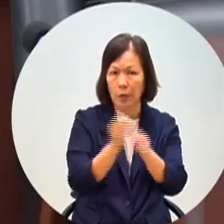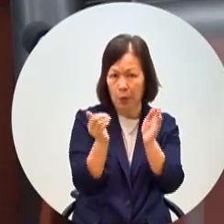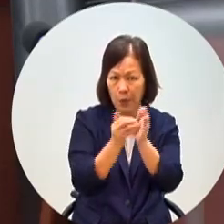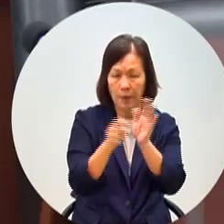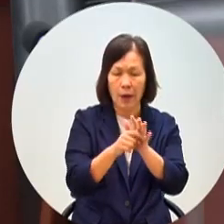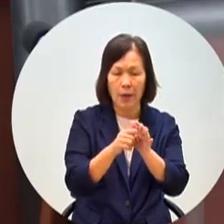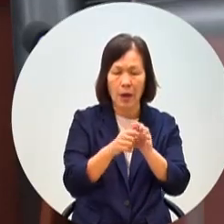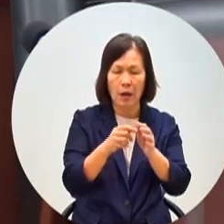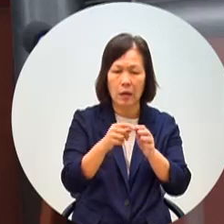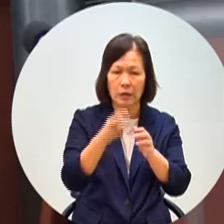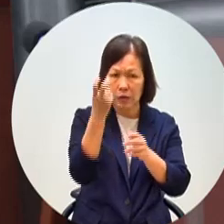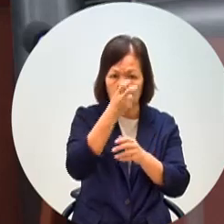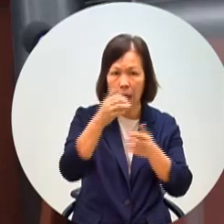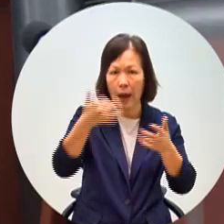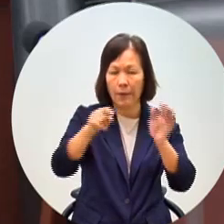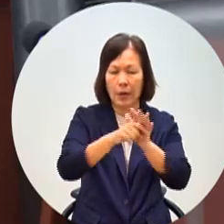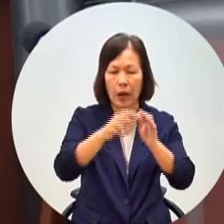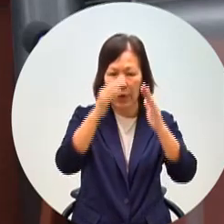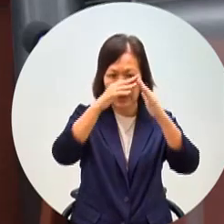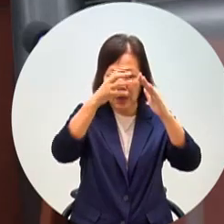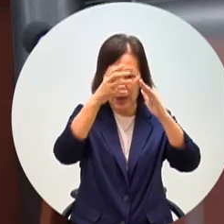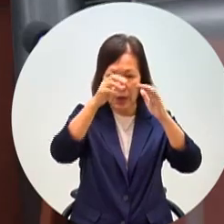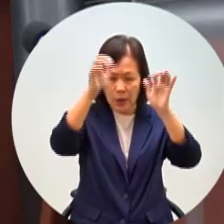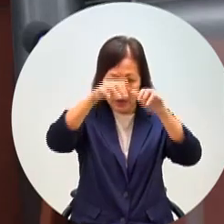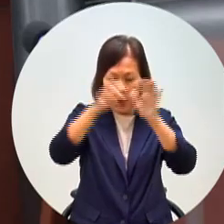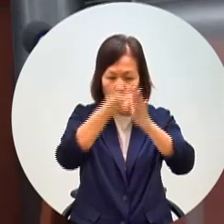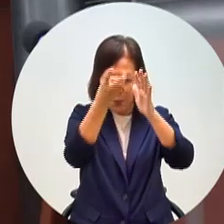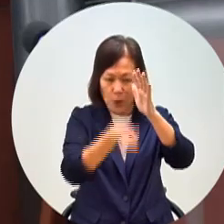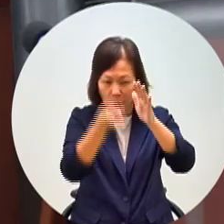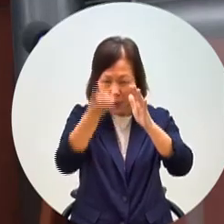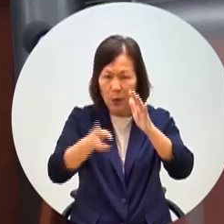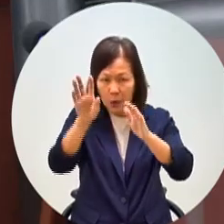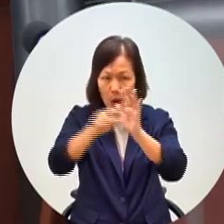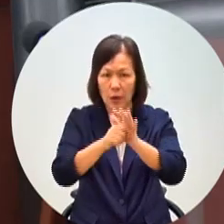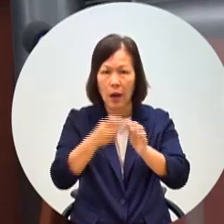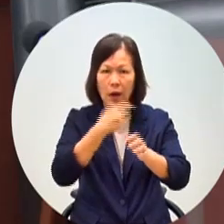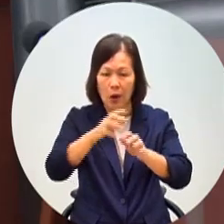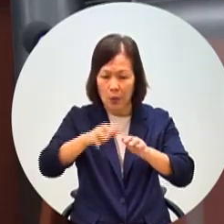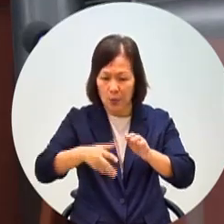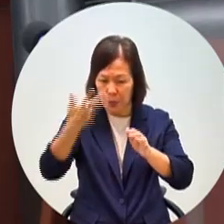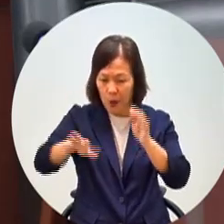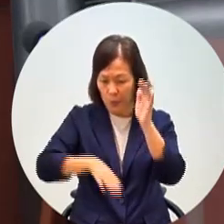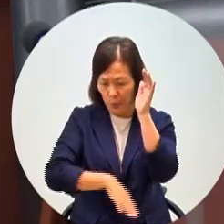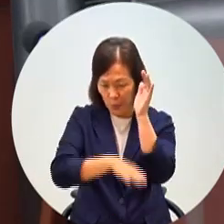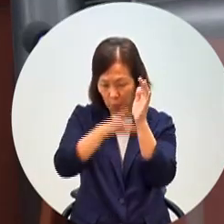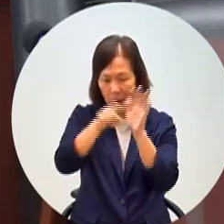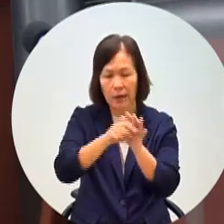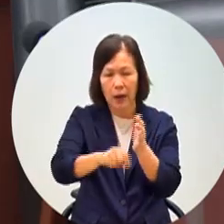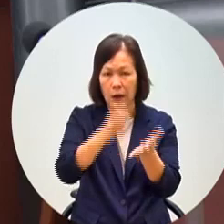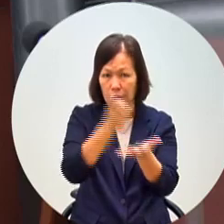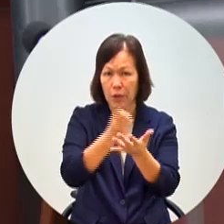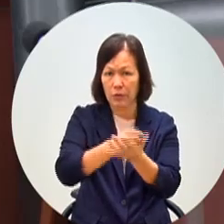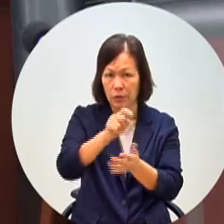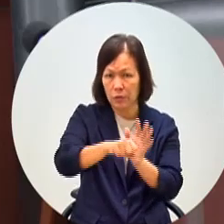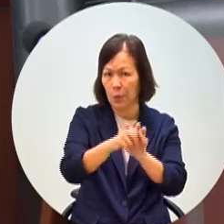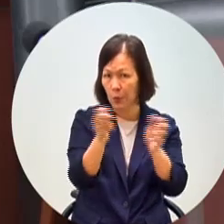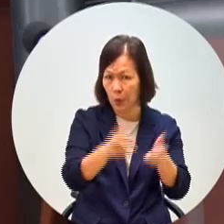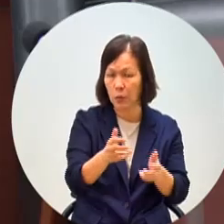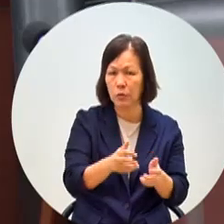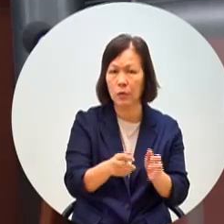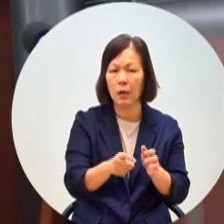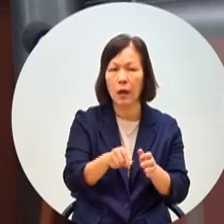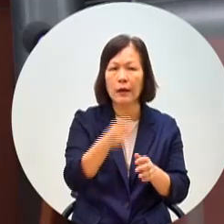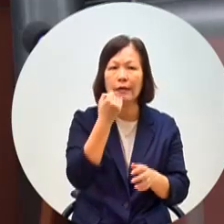题很多啦，下雨就漏水就淹水就积水，这是个很严重的一个工程哦，因为它已